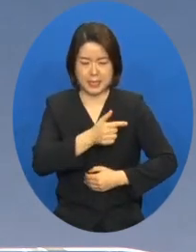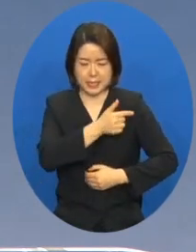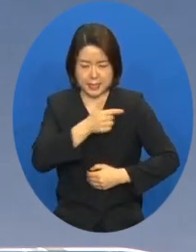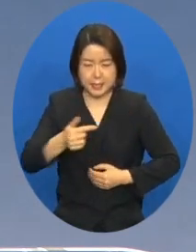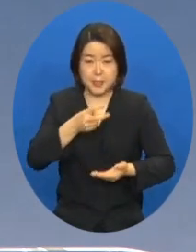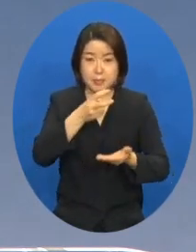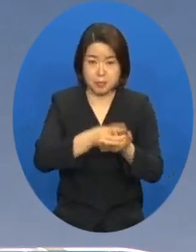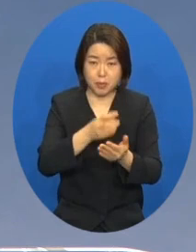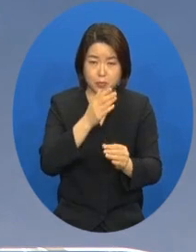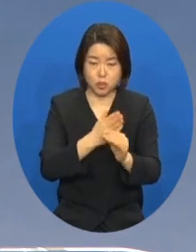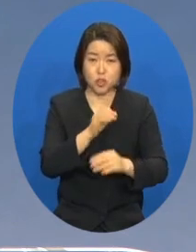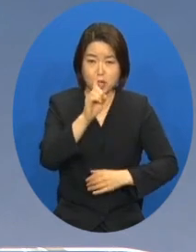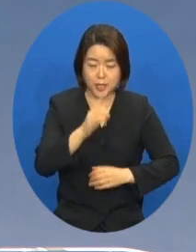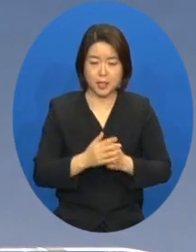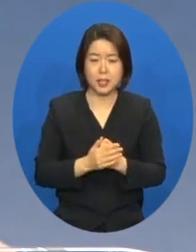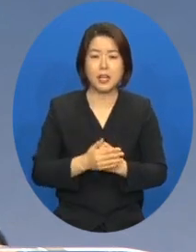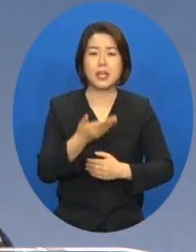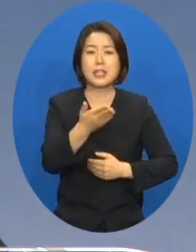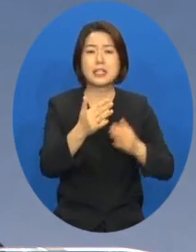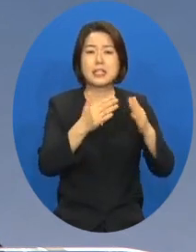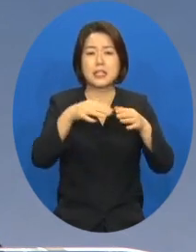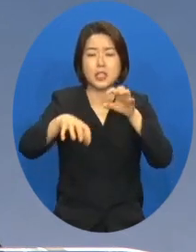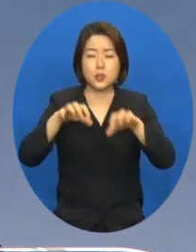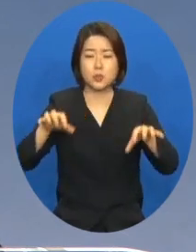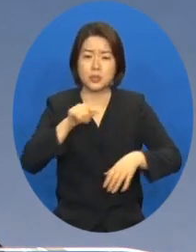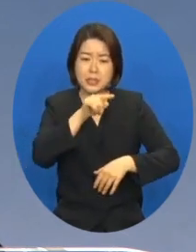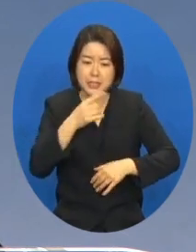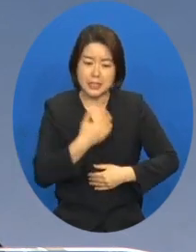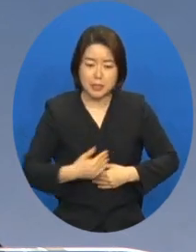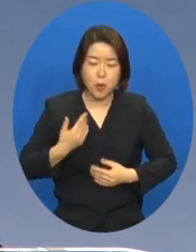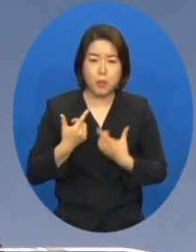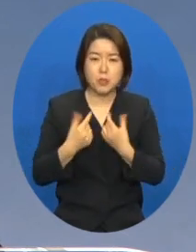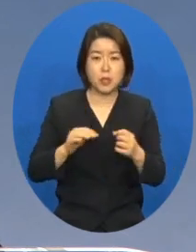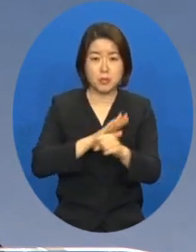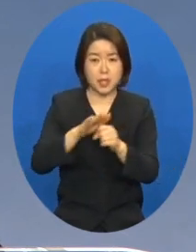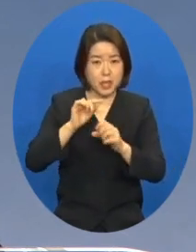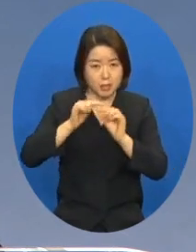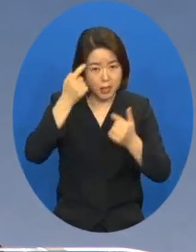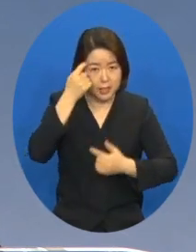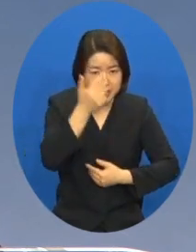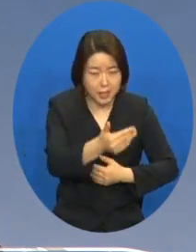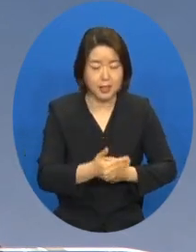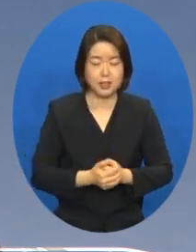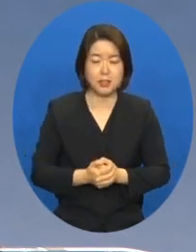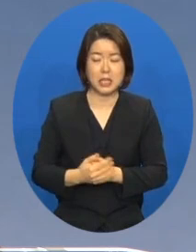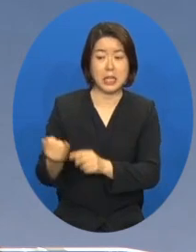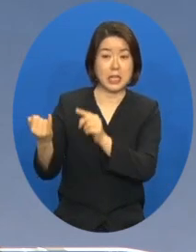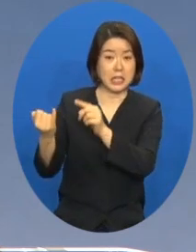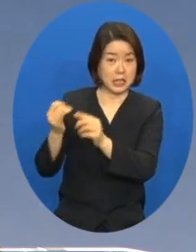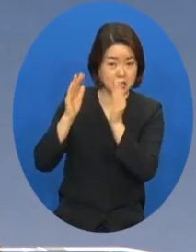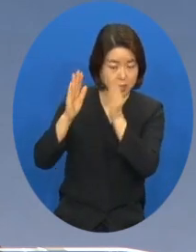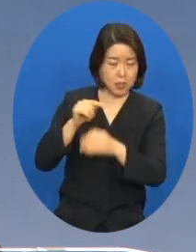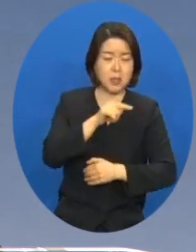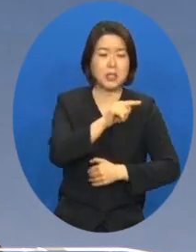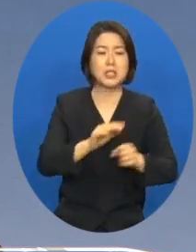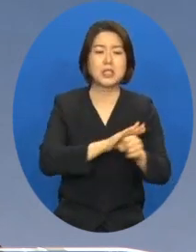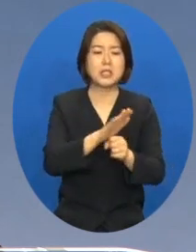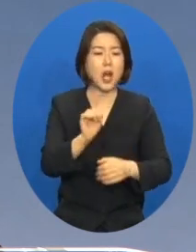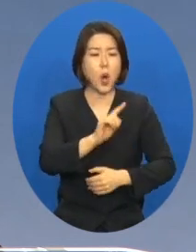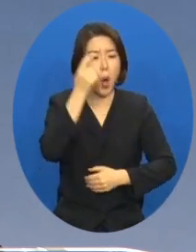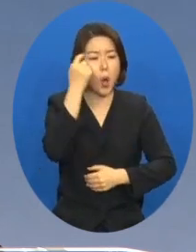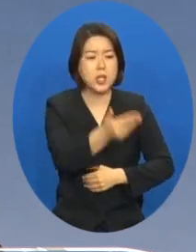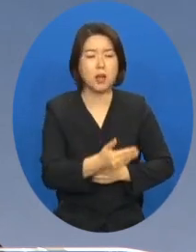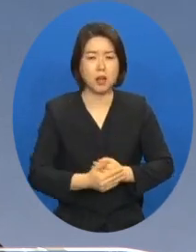계명 중 하나가 내 이웃을 내 몸과 같이 사랑하라 하는 것이 아니냐. 그 자매를 향한 너의 사랑이 어디